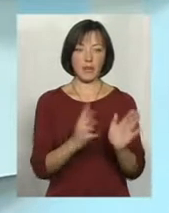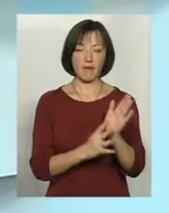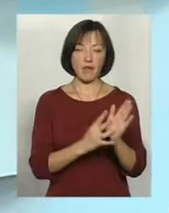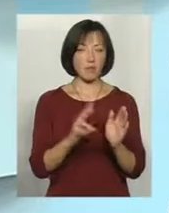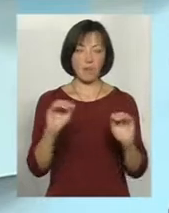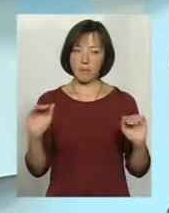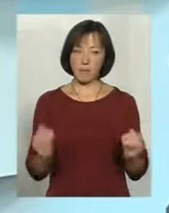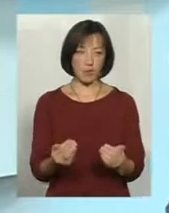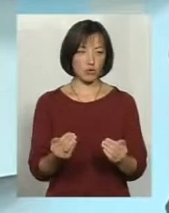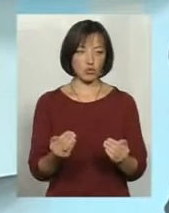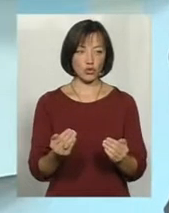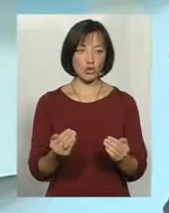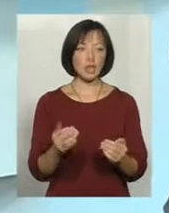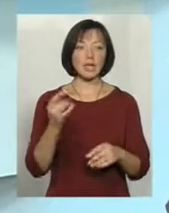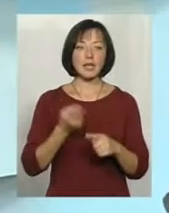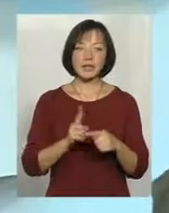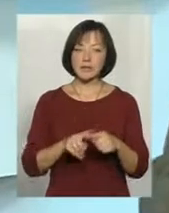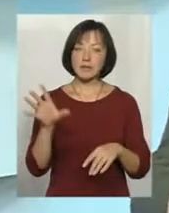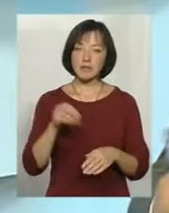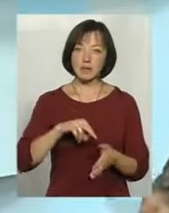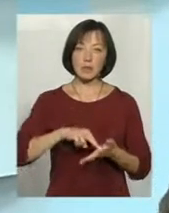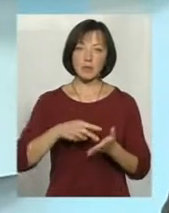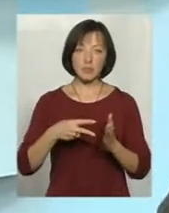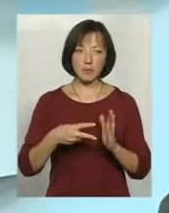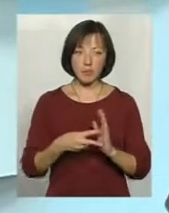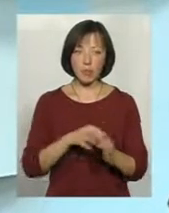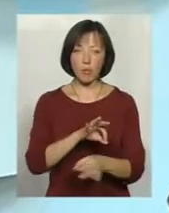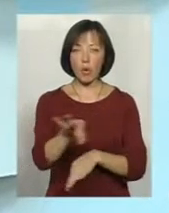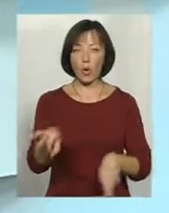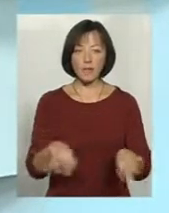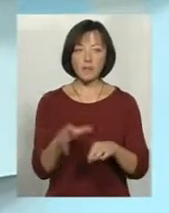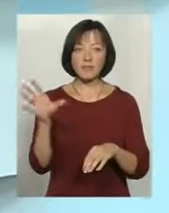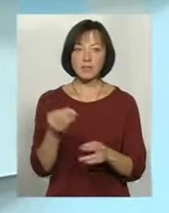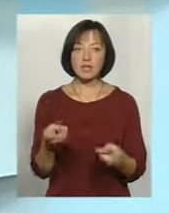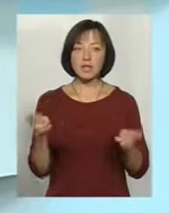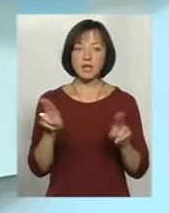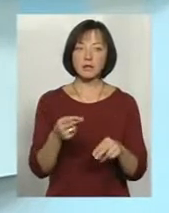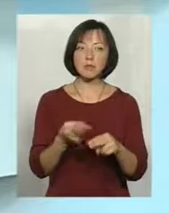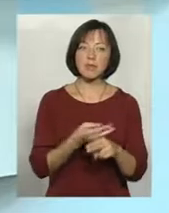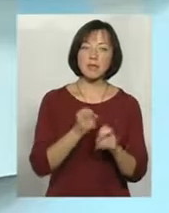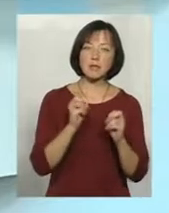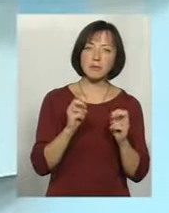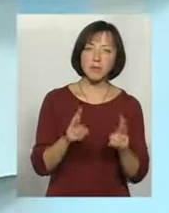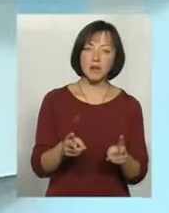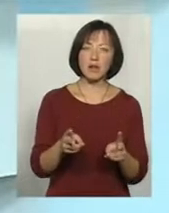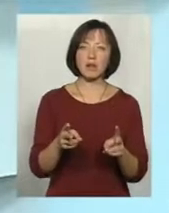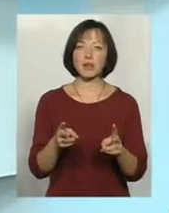менше сантиметрів, і все це передбачається в ліфтувальному. Все решта, безпека, ловителі,